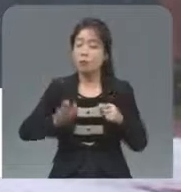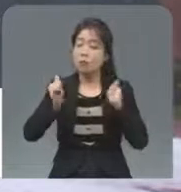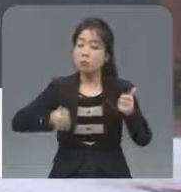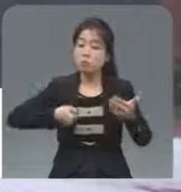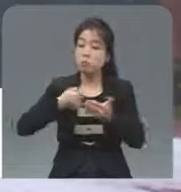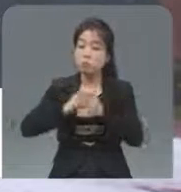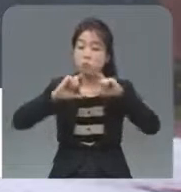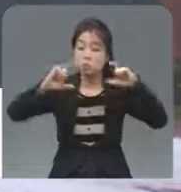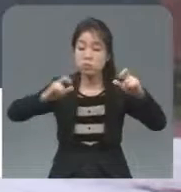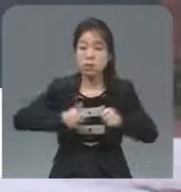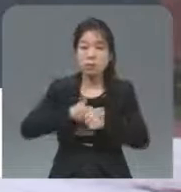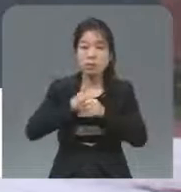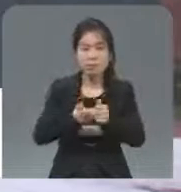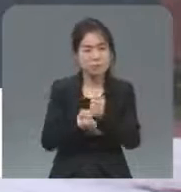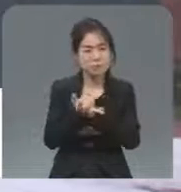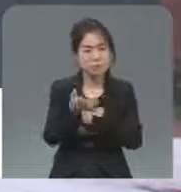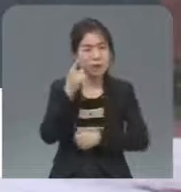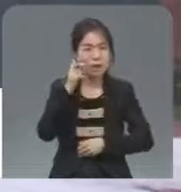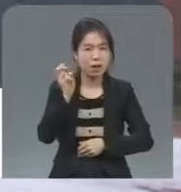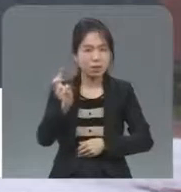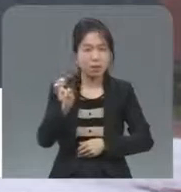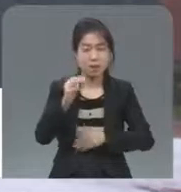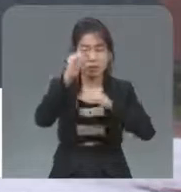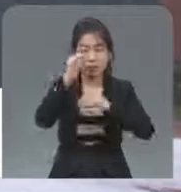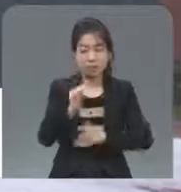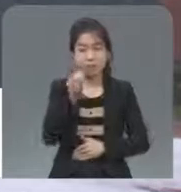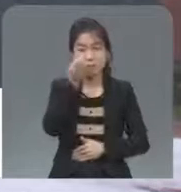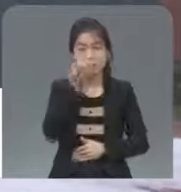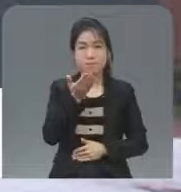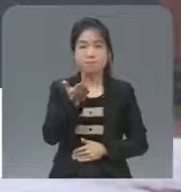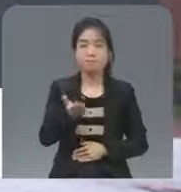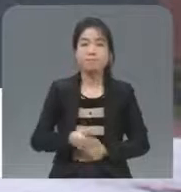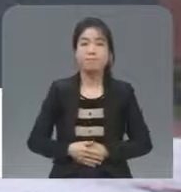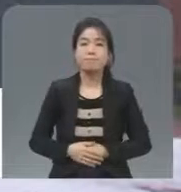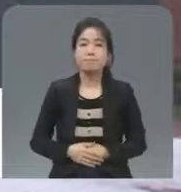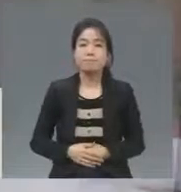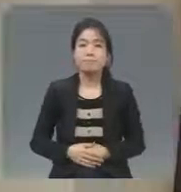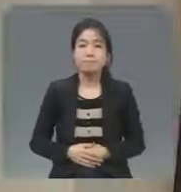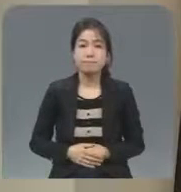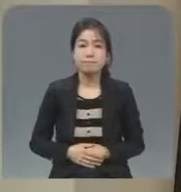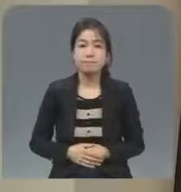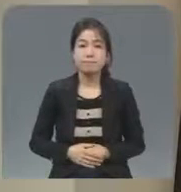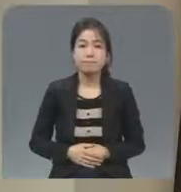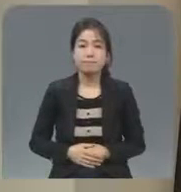판결에 따라서 또 파장이 예상됩니다. 보도에 윤주성 기자입니다.